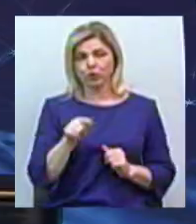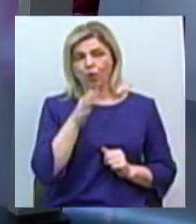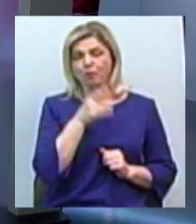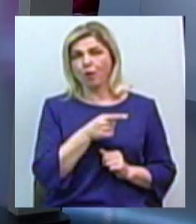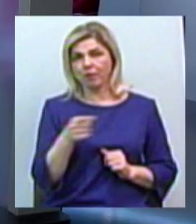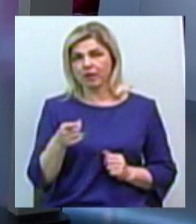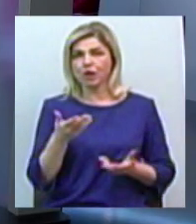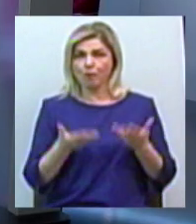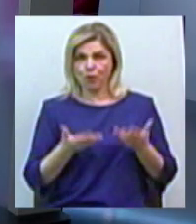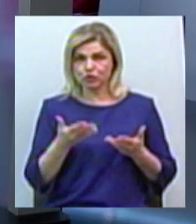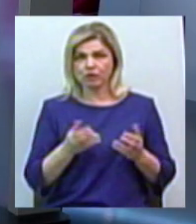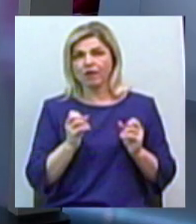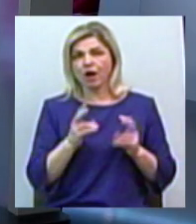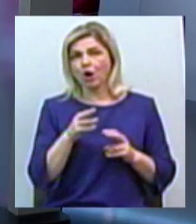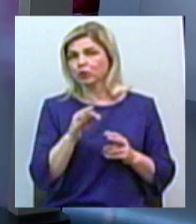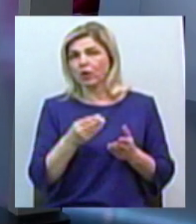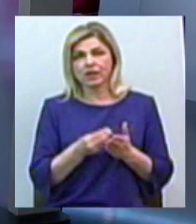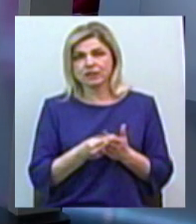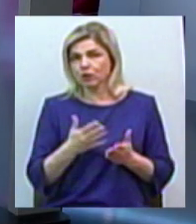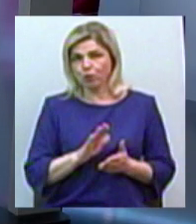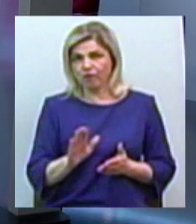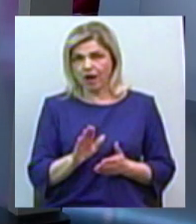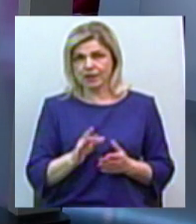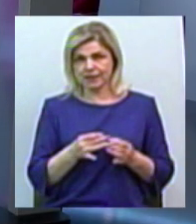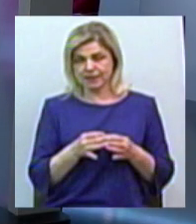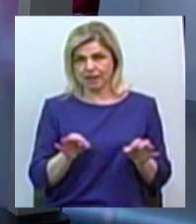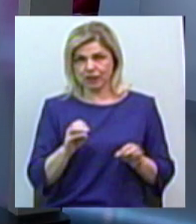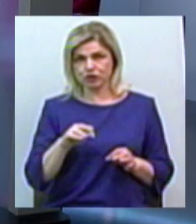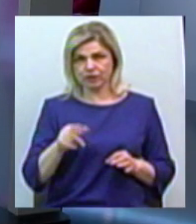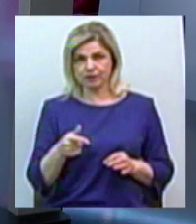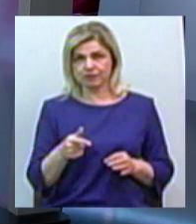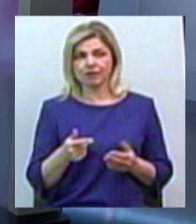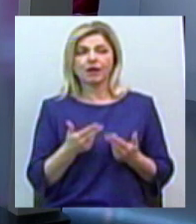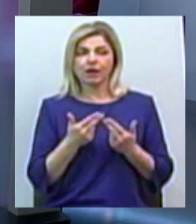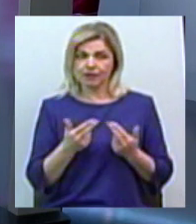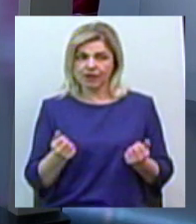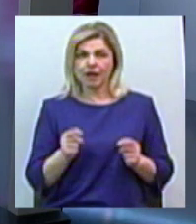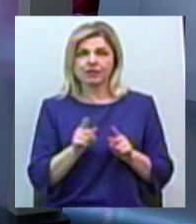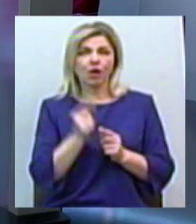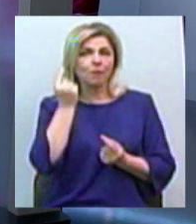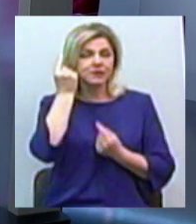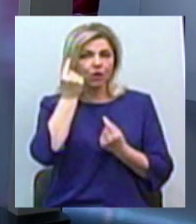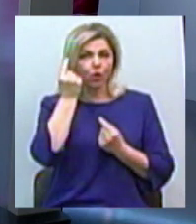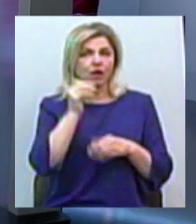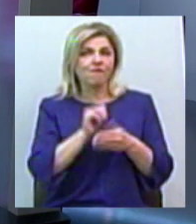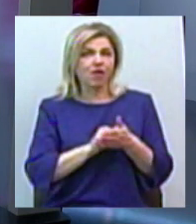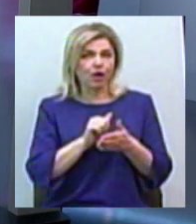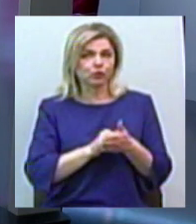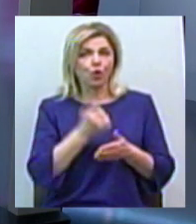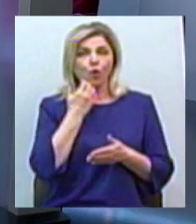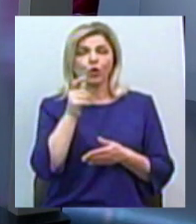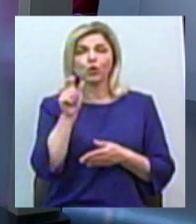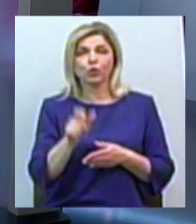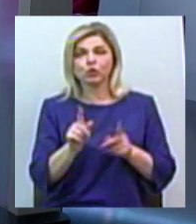Можливо, тому якось і не цінували незалежність до певного часу. Да. Знаєте, такий психологічний фактор, коли щось людині дається